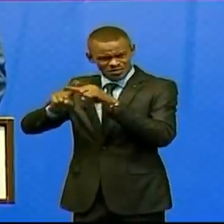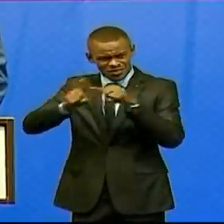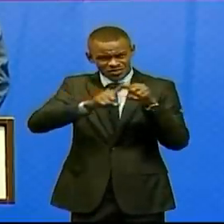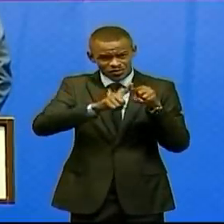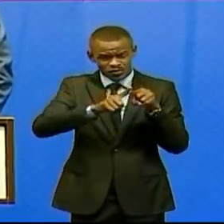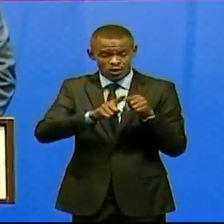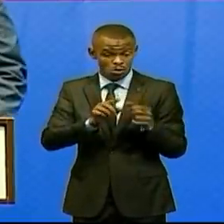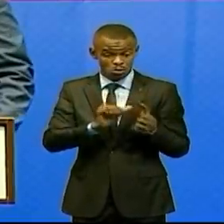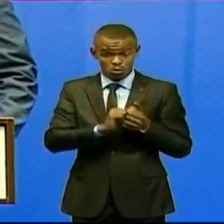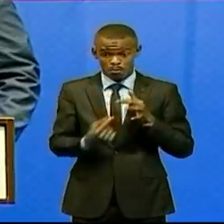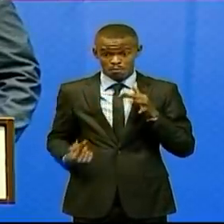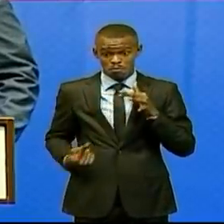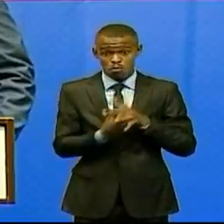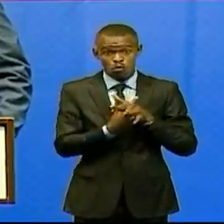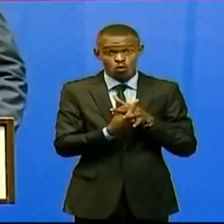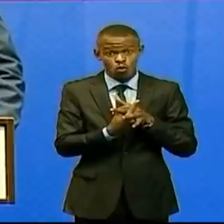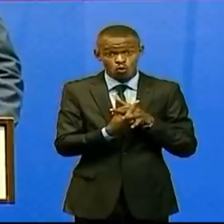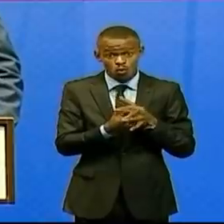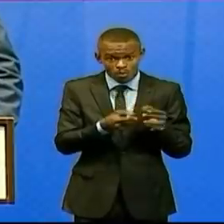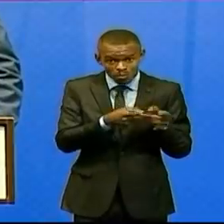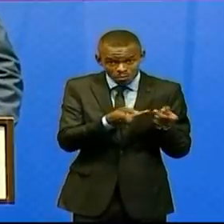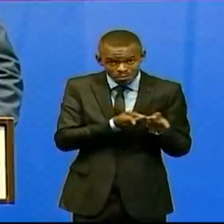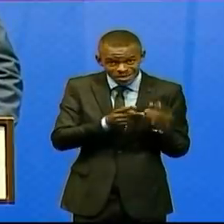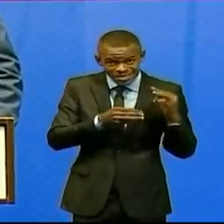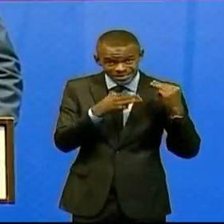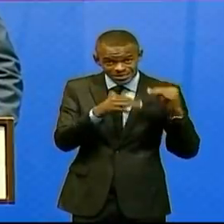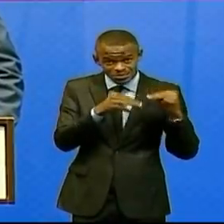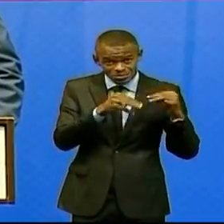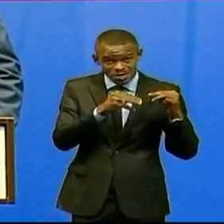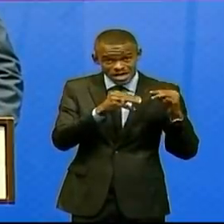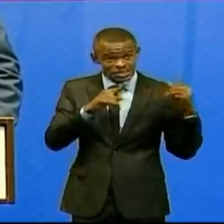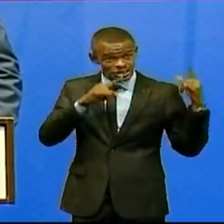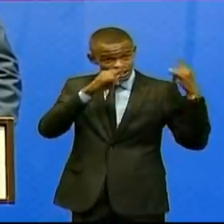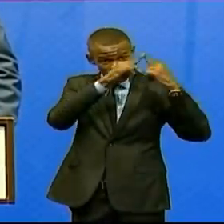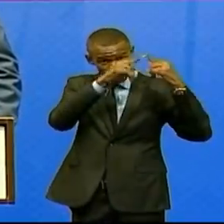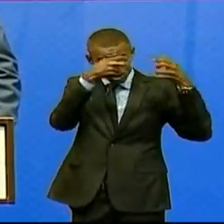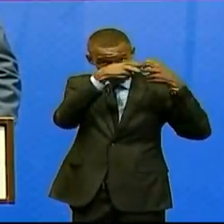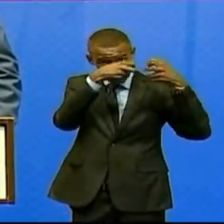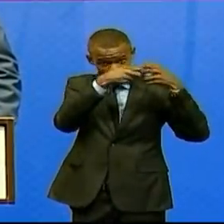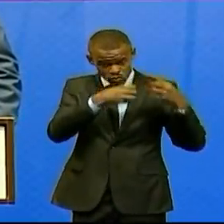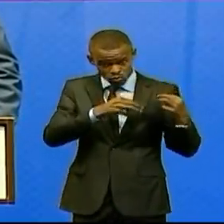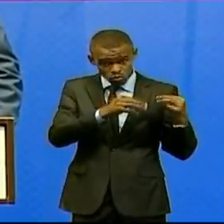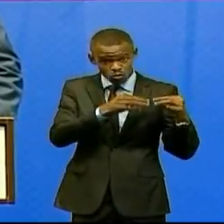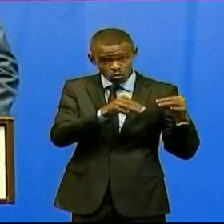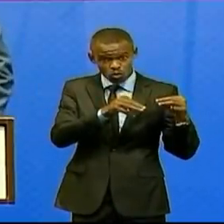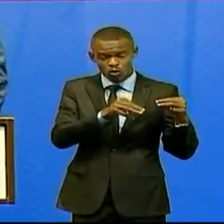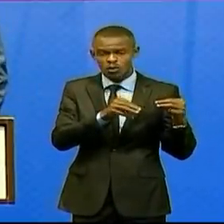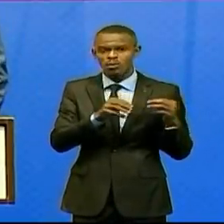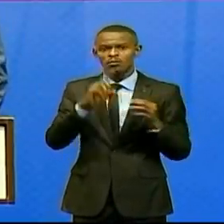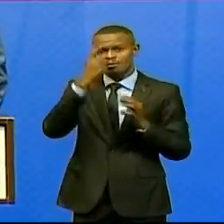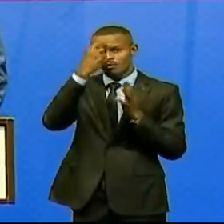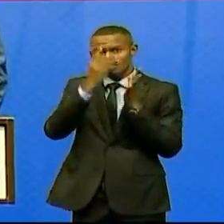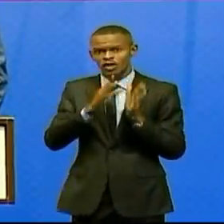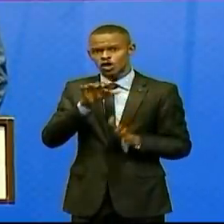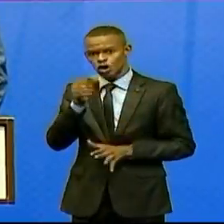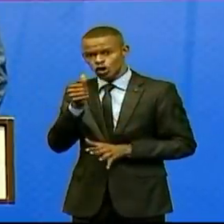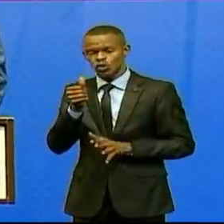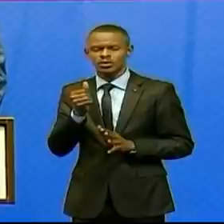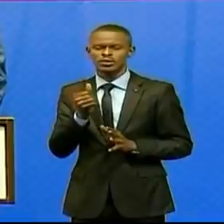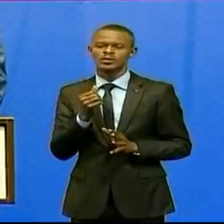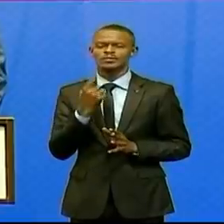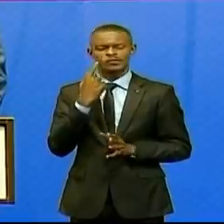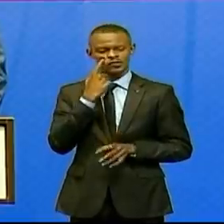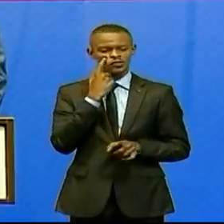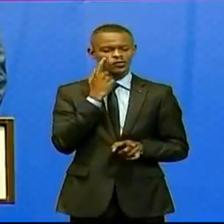en adoptant dorénavant une attitude proactive les conduisant à identifier tous les marchés présentant un risque